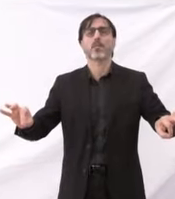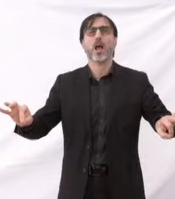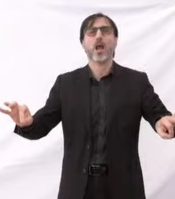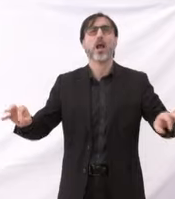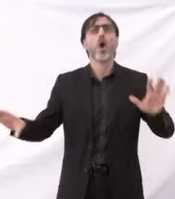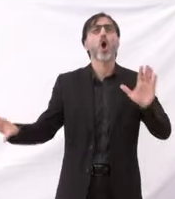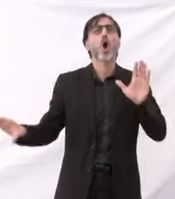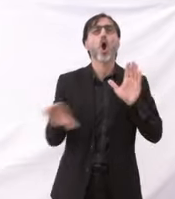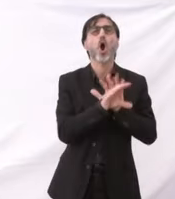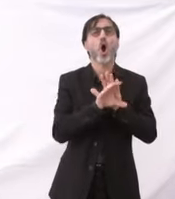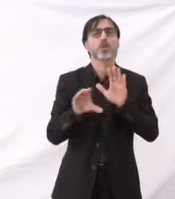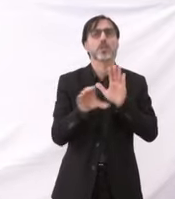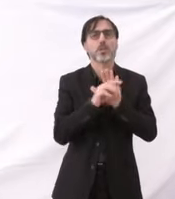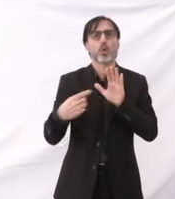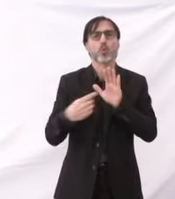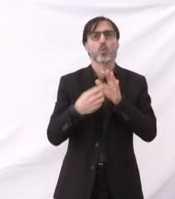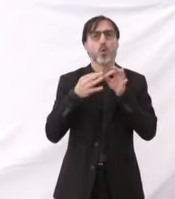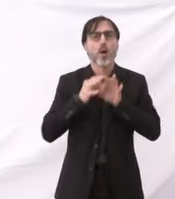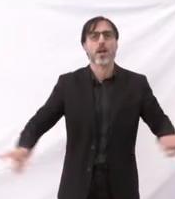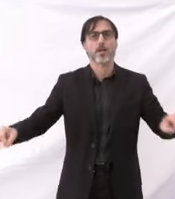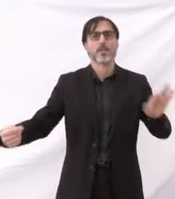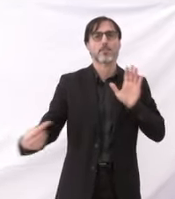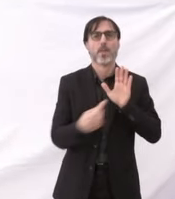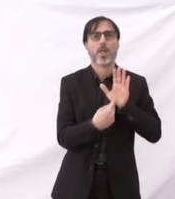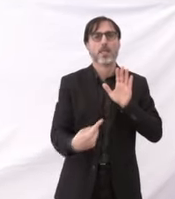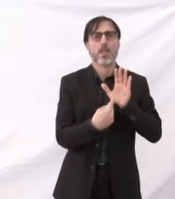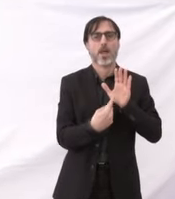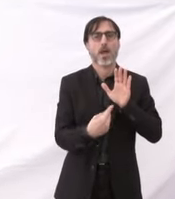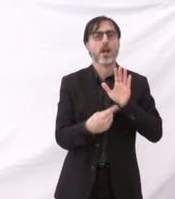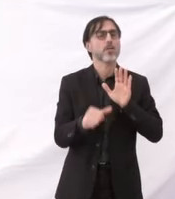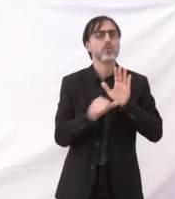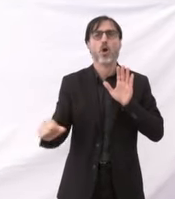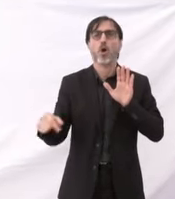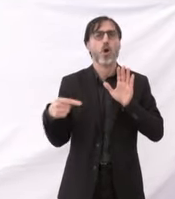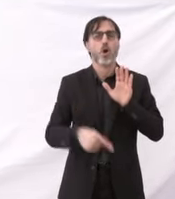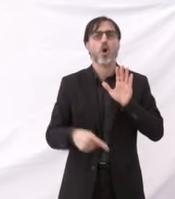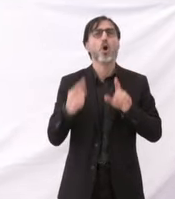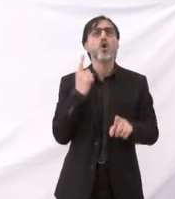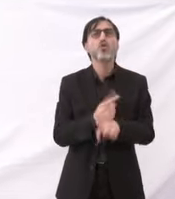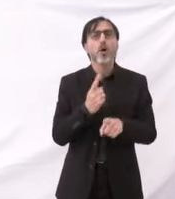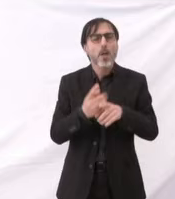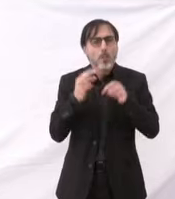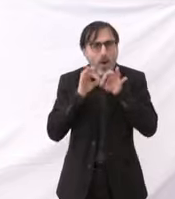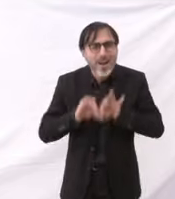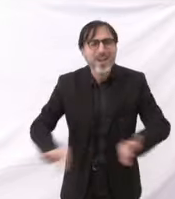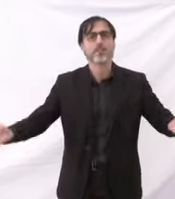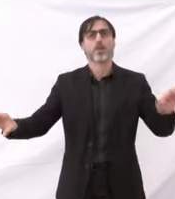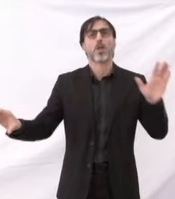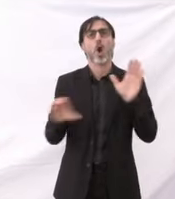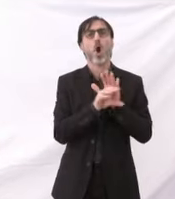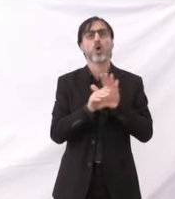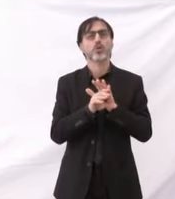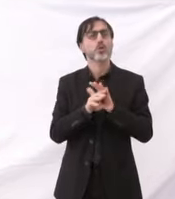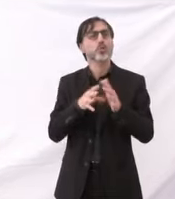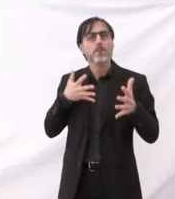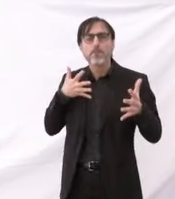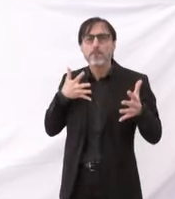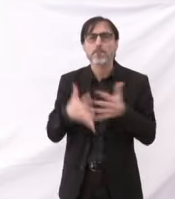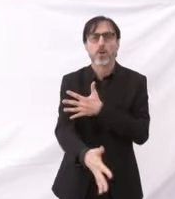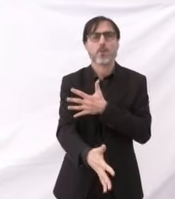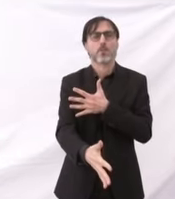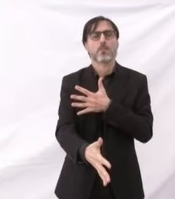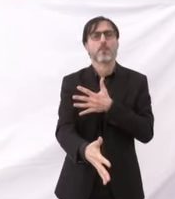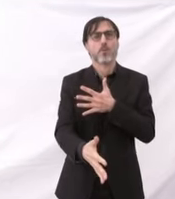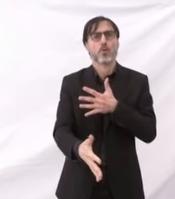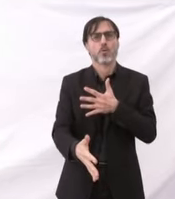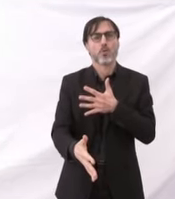la Costituzione. Dobbiamo rispettarla fino in fondo! Fino in fondo la